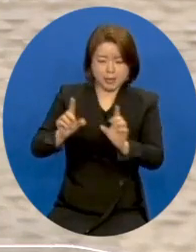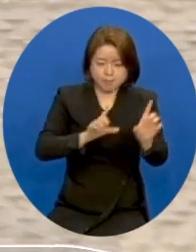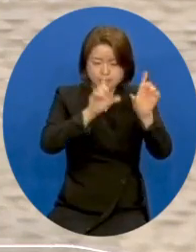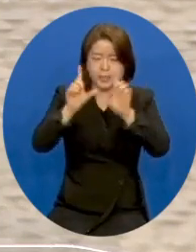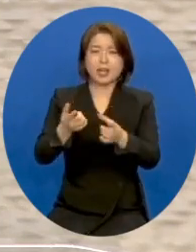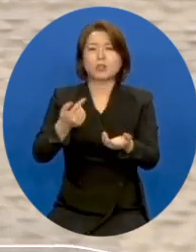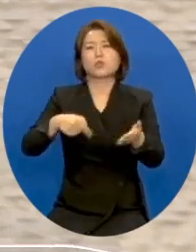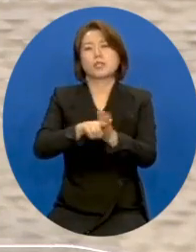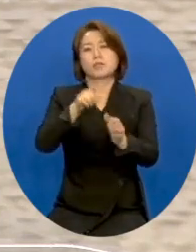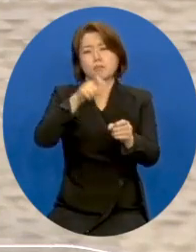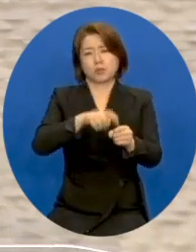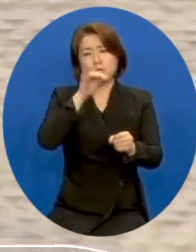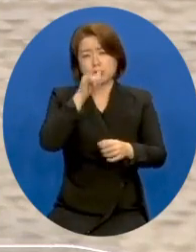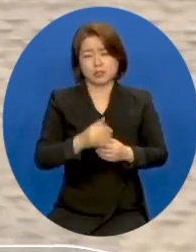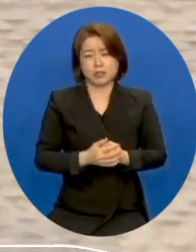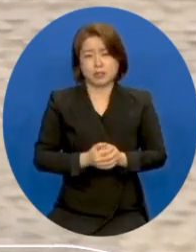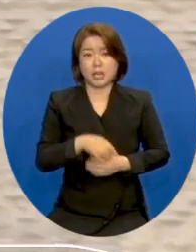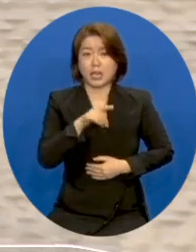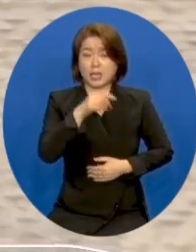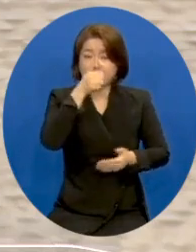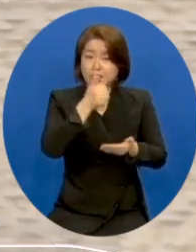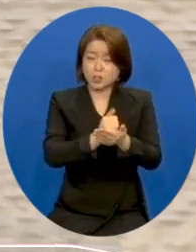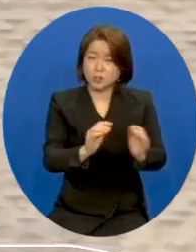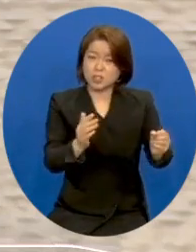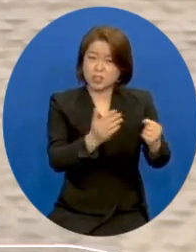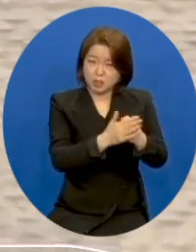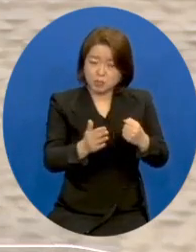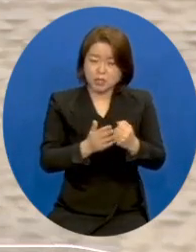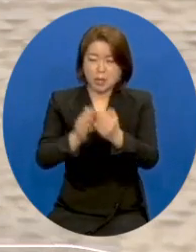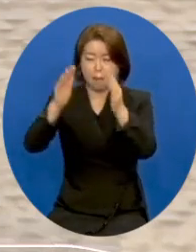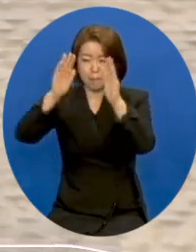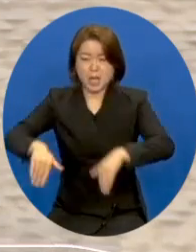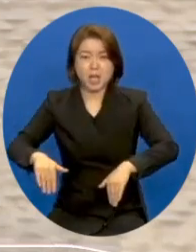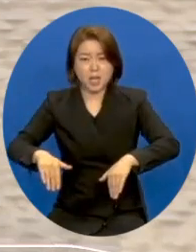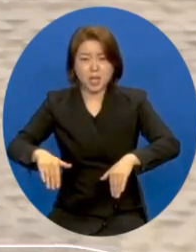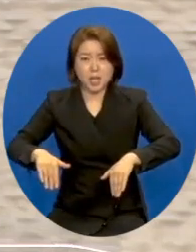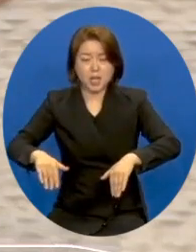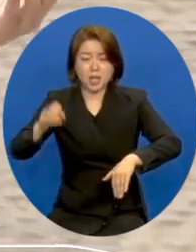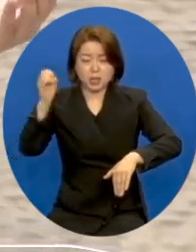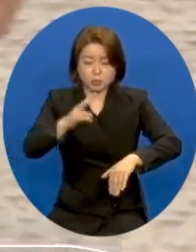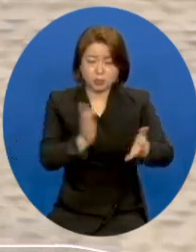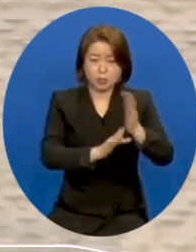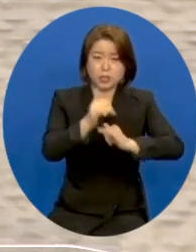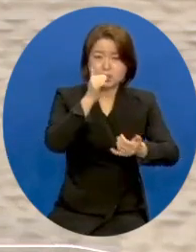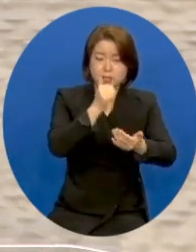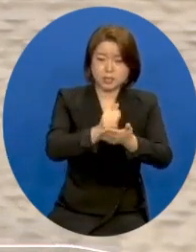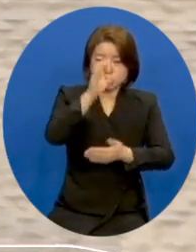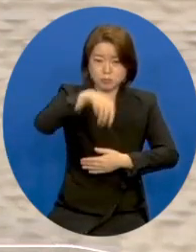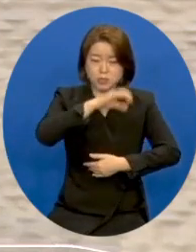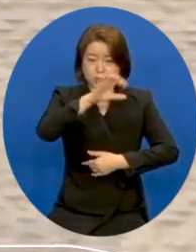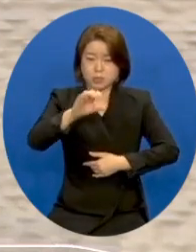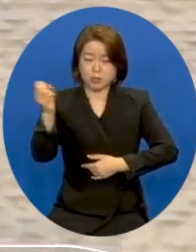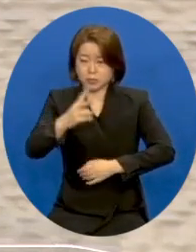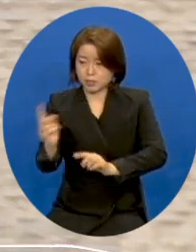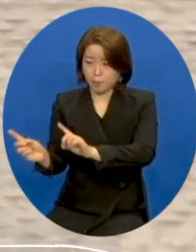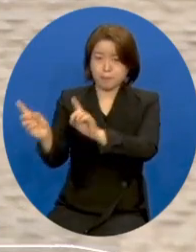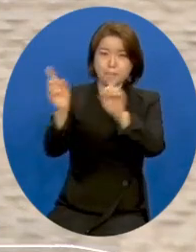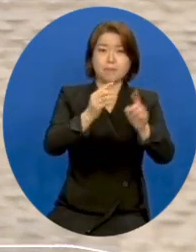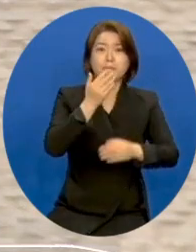그랬습니다. 이것이 죄로 인해서 무너졌다가 예수님의 십자가로 다시 회복이 된